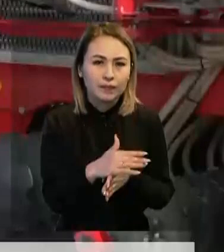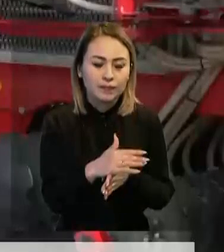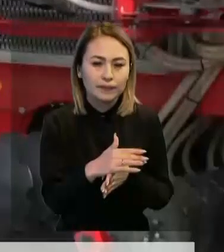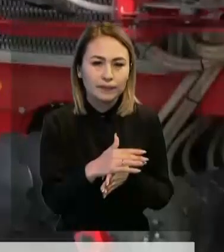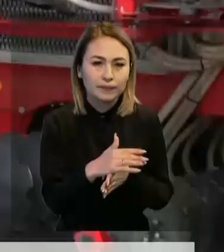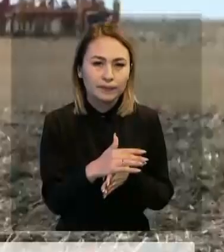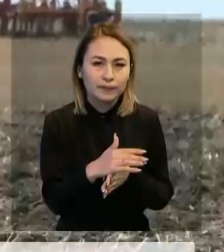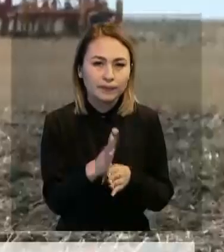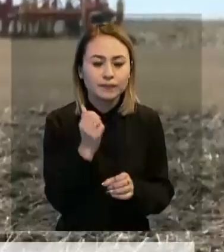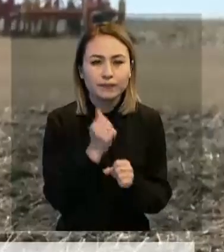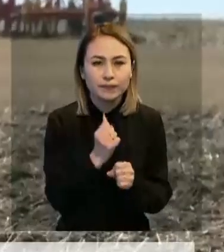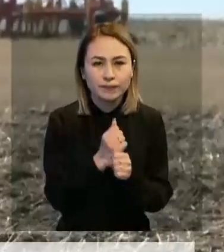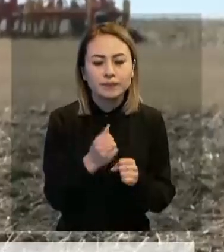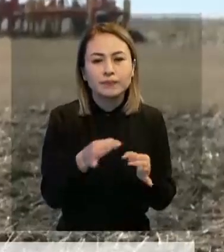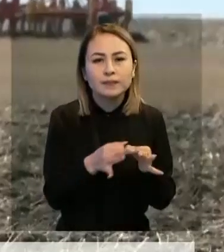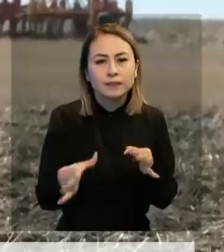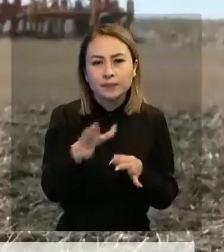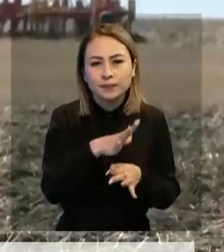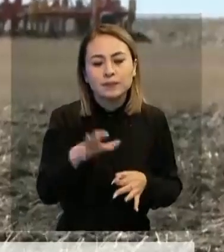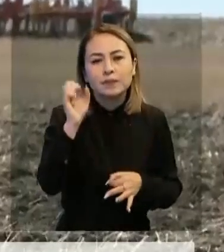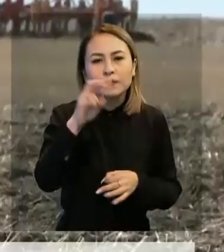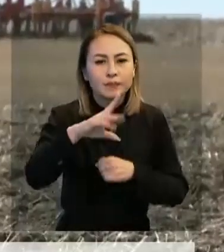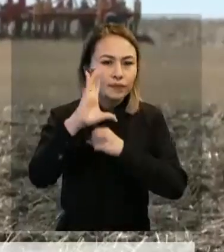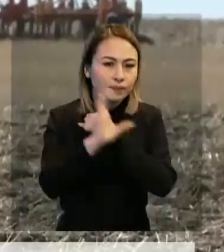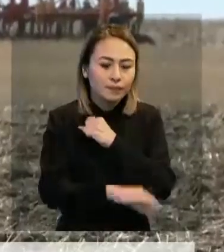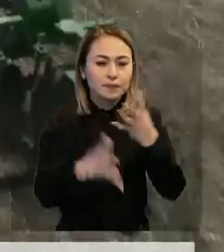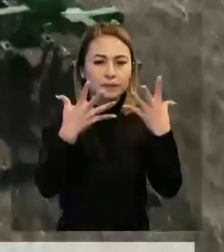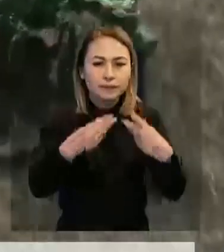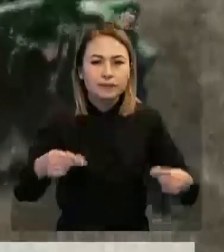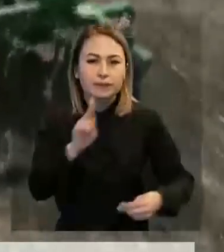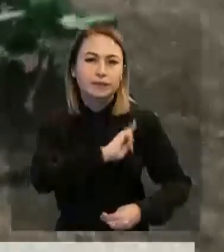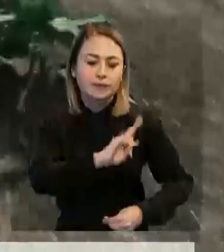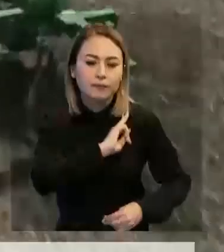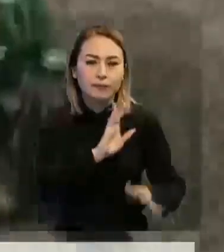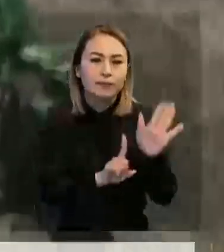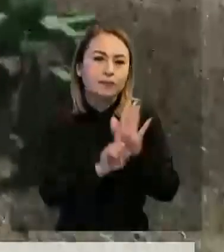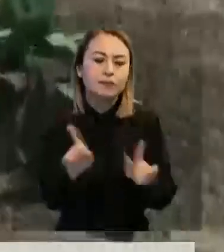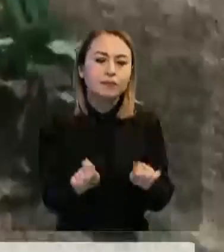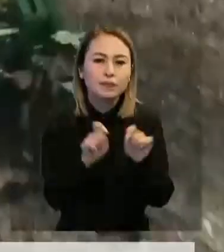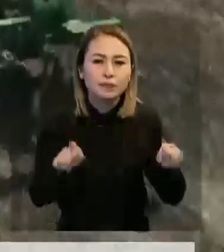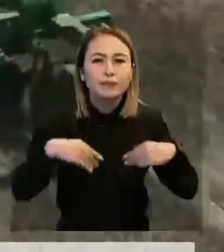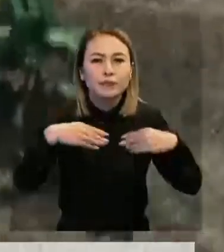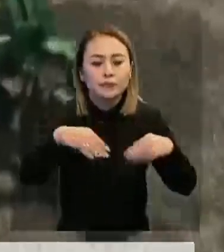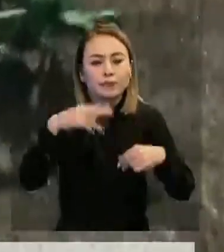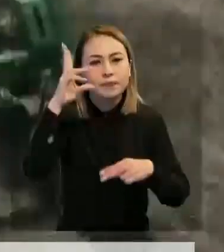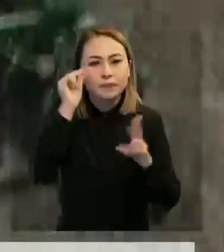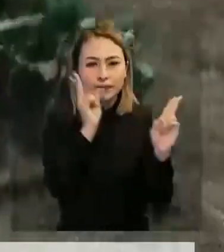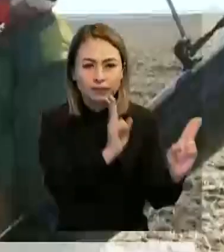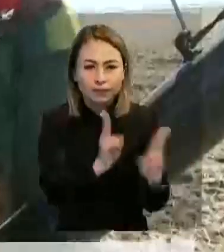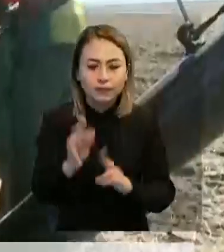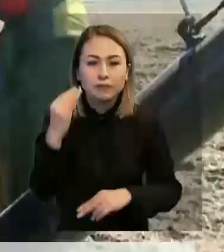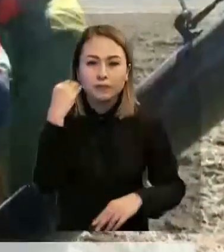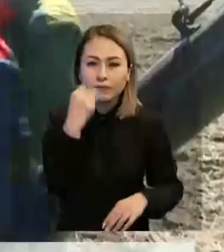ақындап істейміз. Өңір диқандары сәуір айының соңында көктемгі дала жұмыстарына кіріседі. Егістікті уақытылы әрі